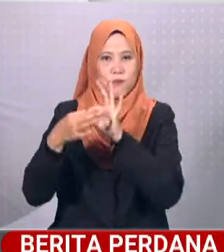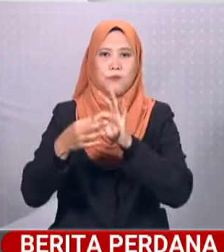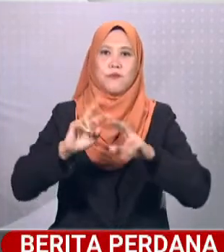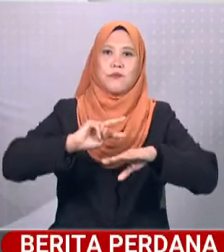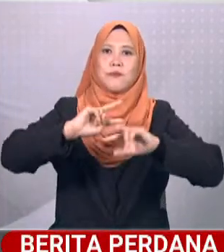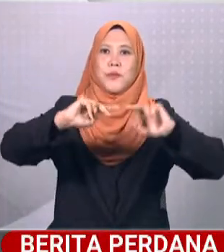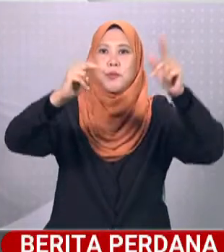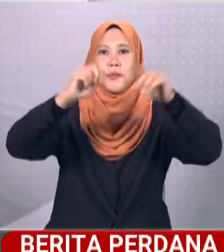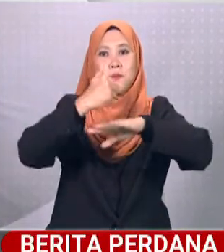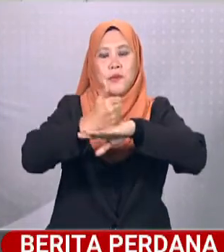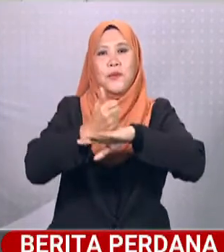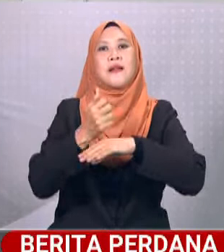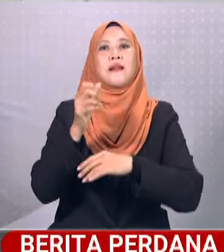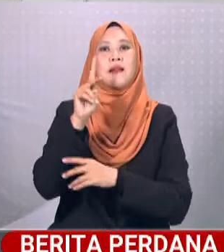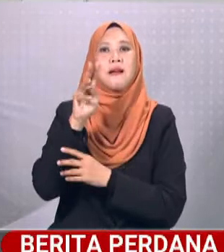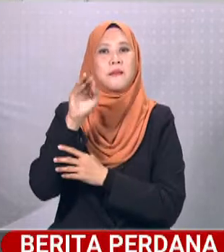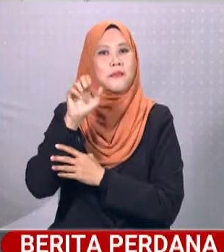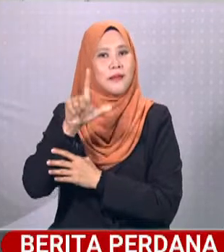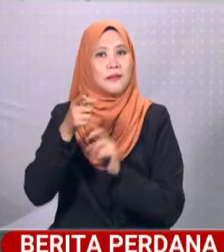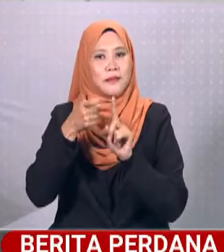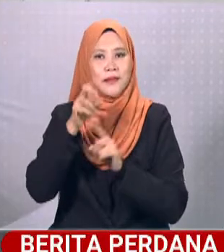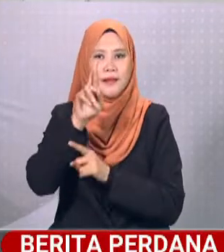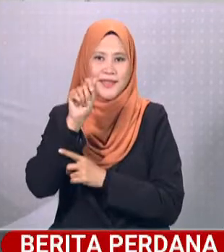Kamal Firmansyah Kamaluddin, RTM.